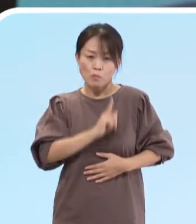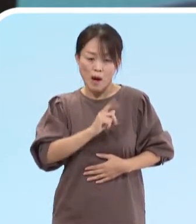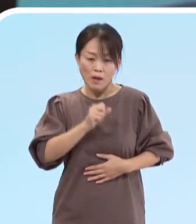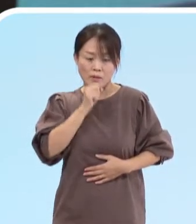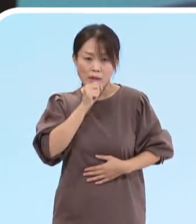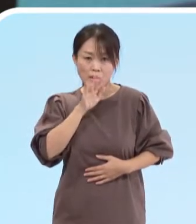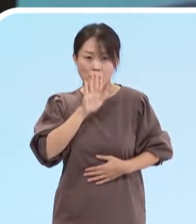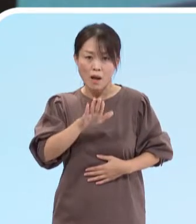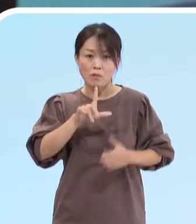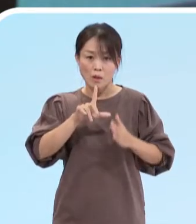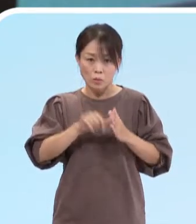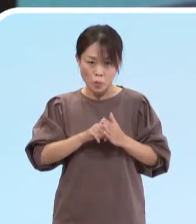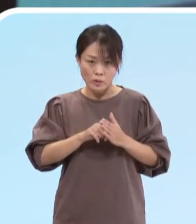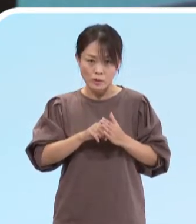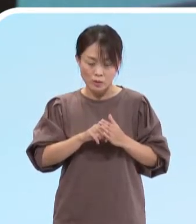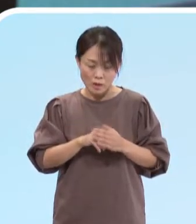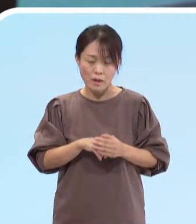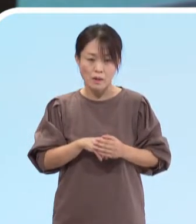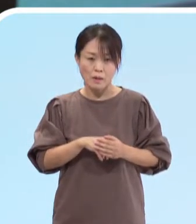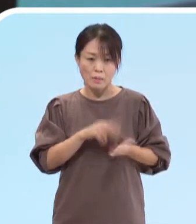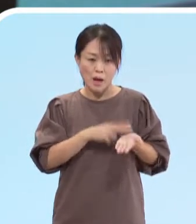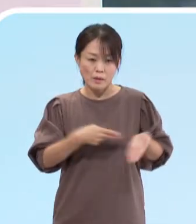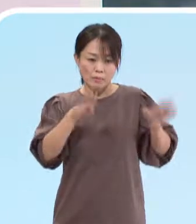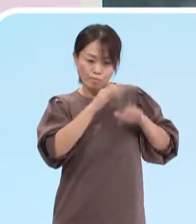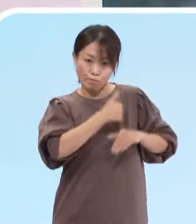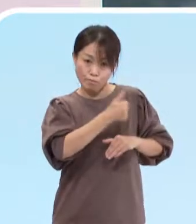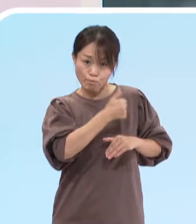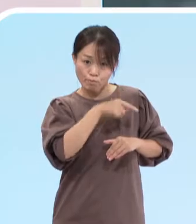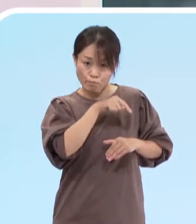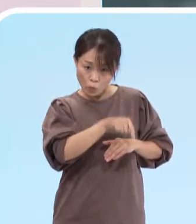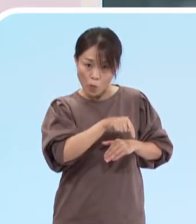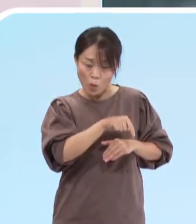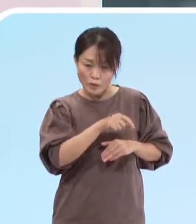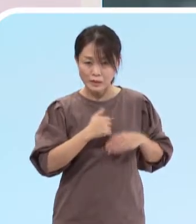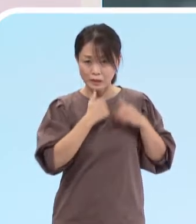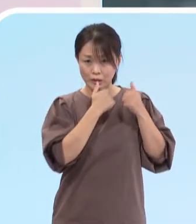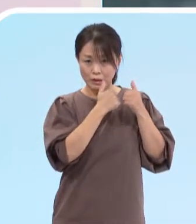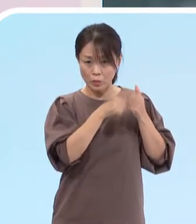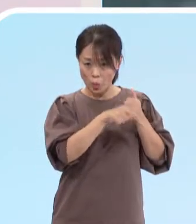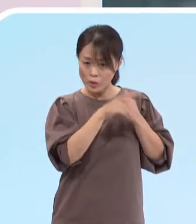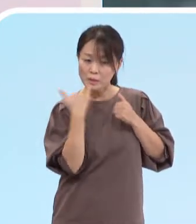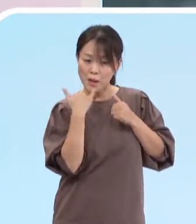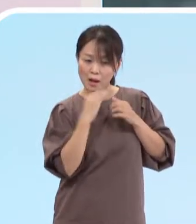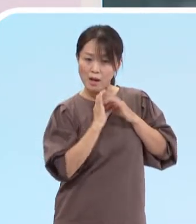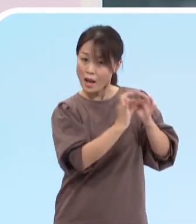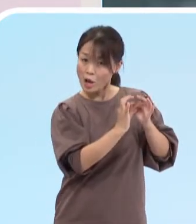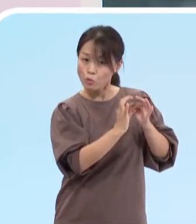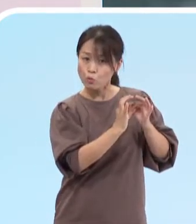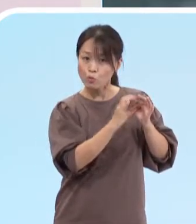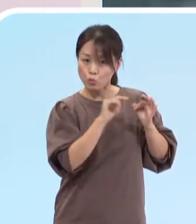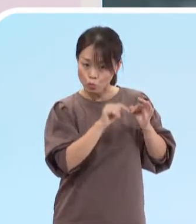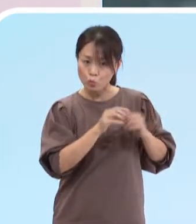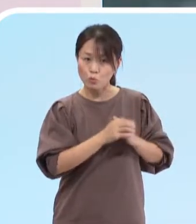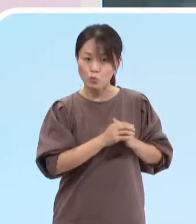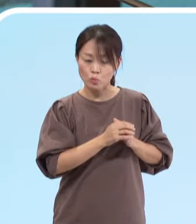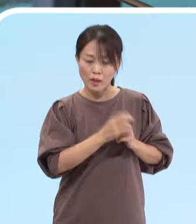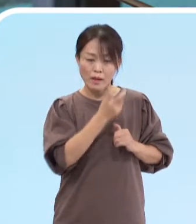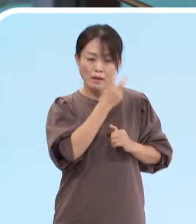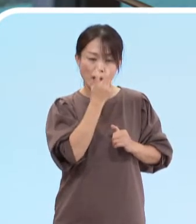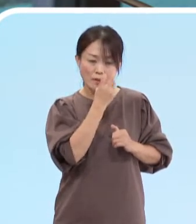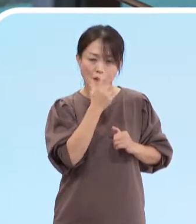とか咳とかの症状を認めた方はですね、かかりつけ医とか身近な医療機関にまずお電話をいただきたいと思っております